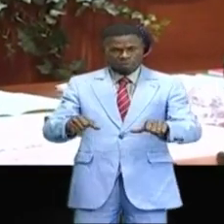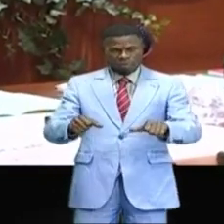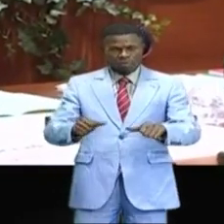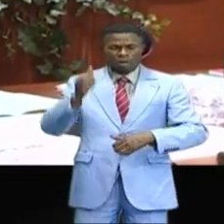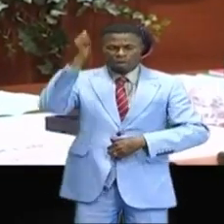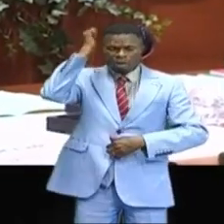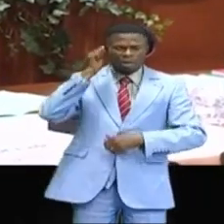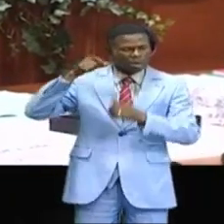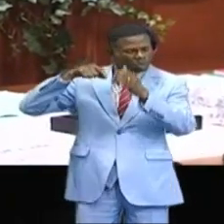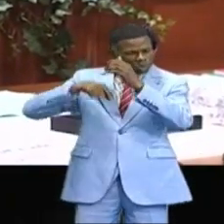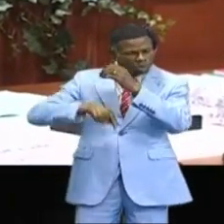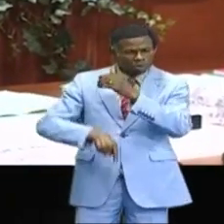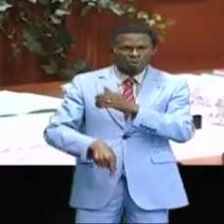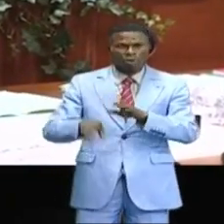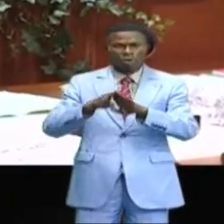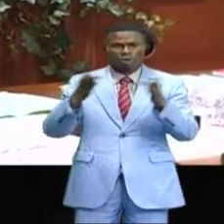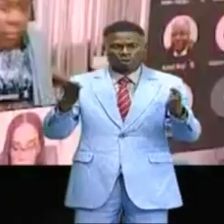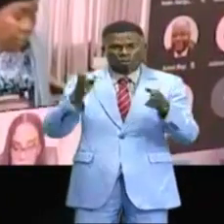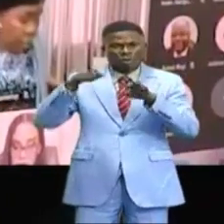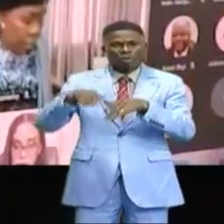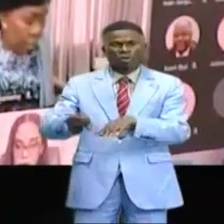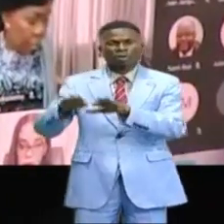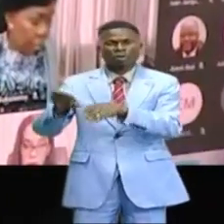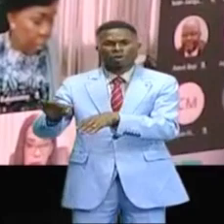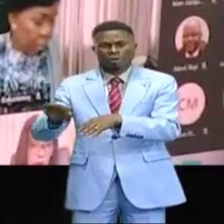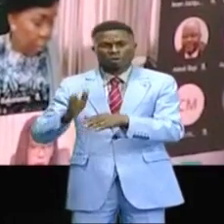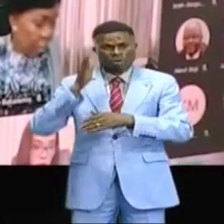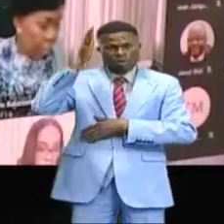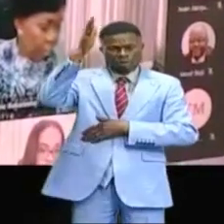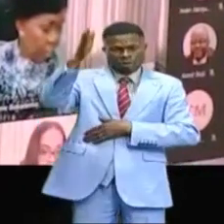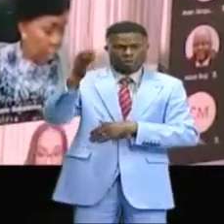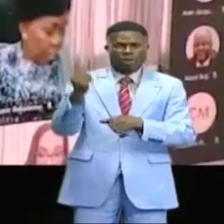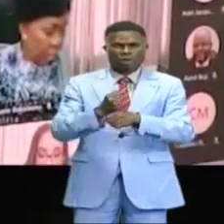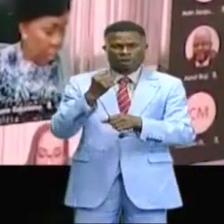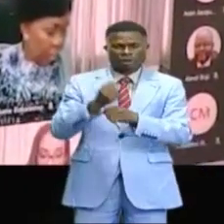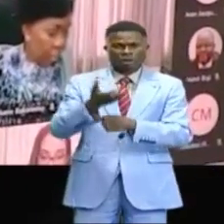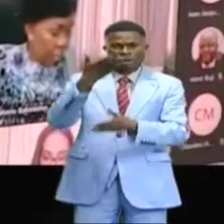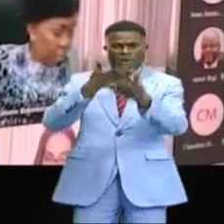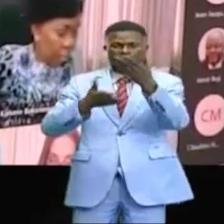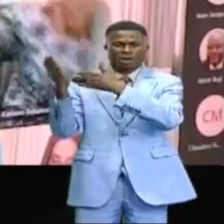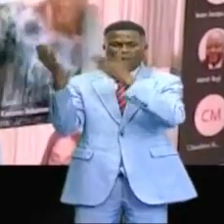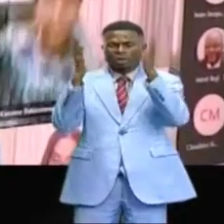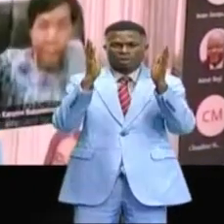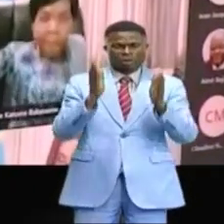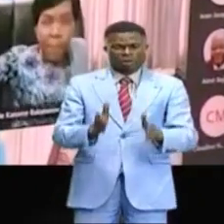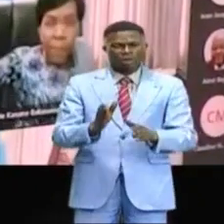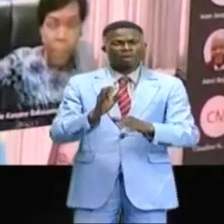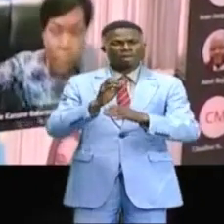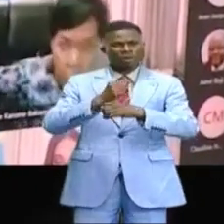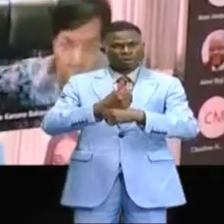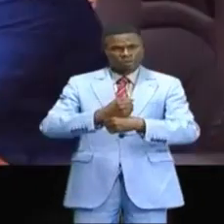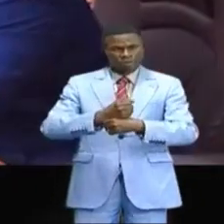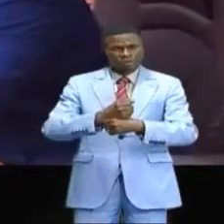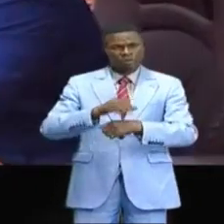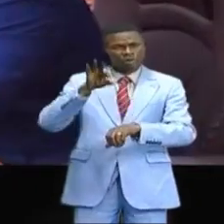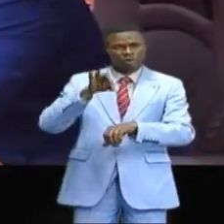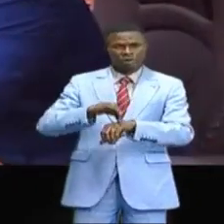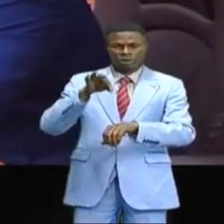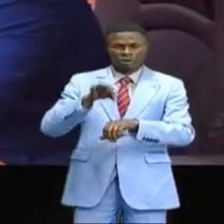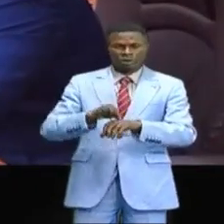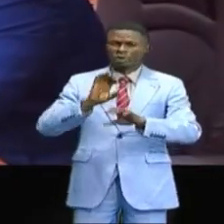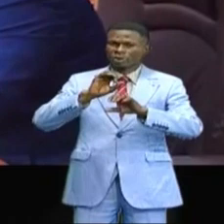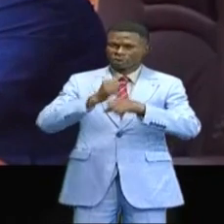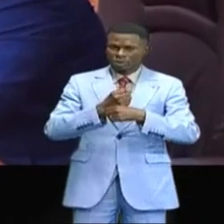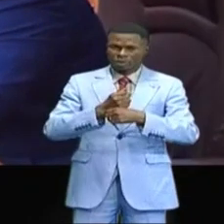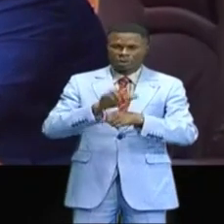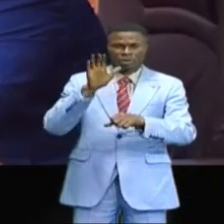eau profonde ouvert sur l'océan Atlantique, un futur hub pour les échanges commerciaux qui constituera une opportunité de création